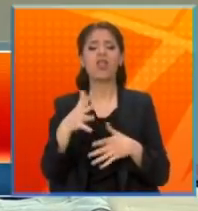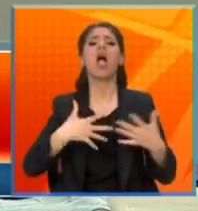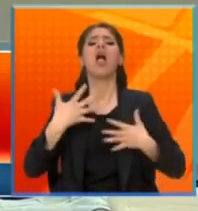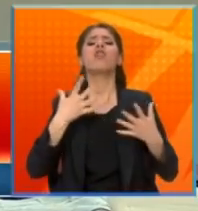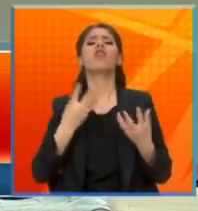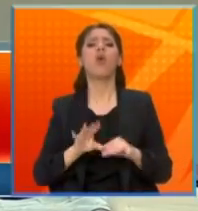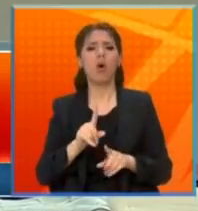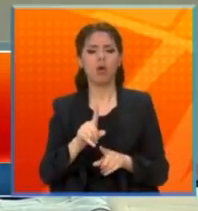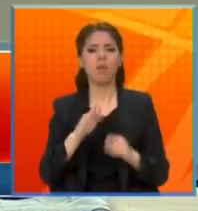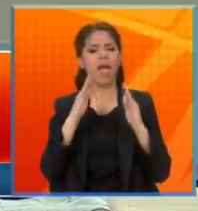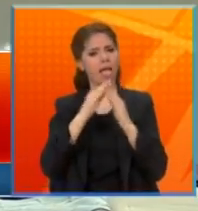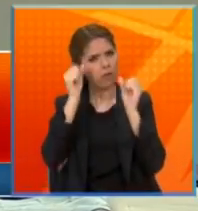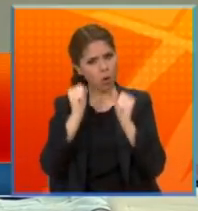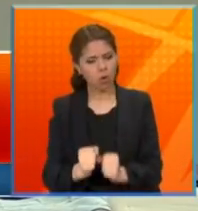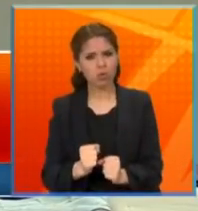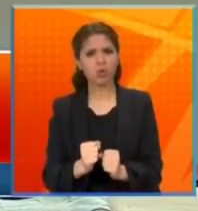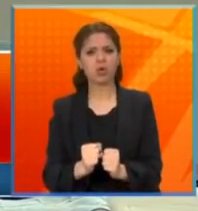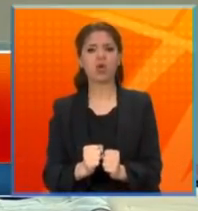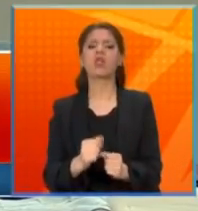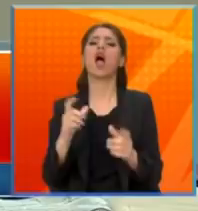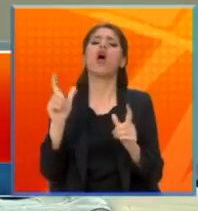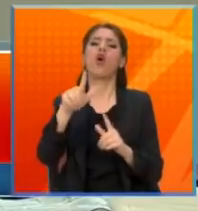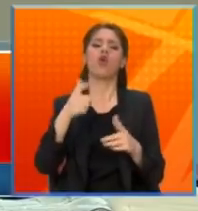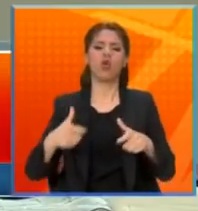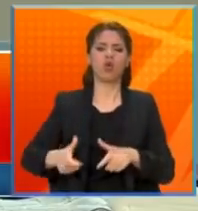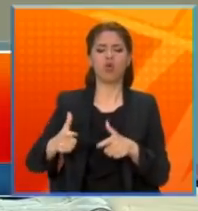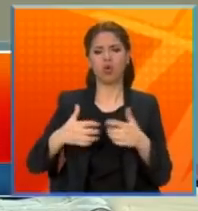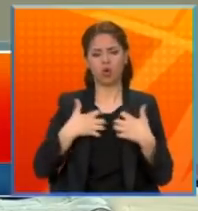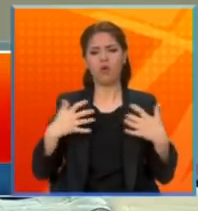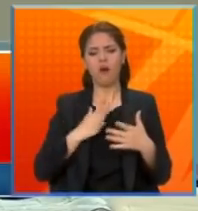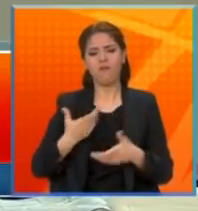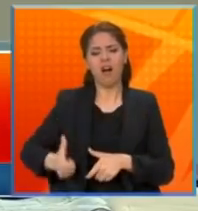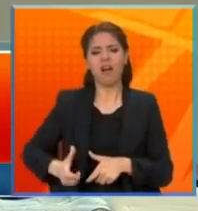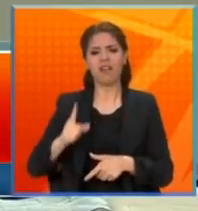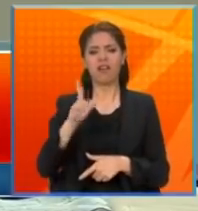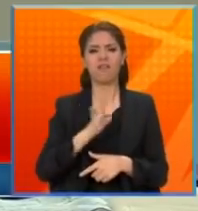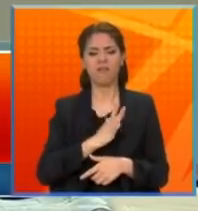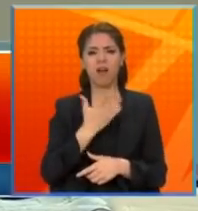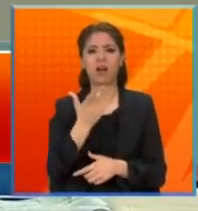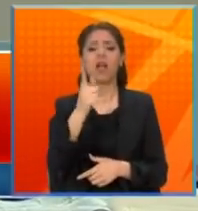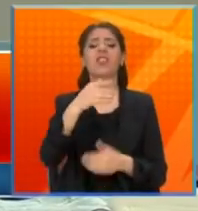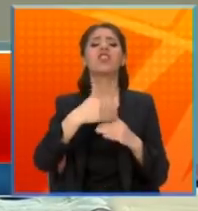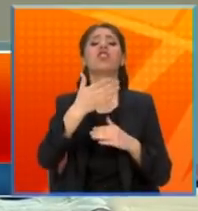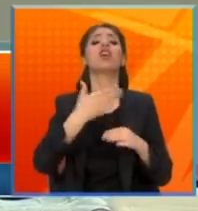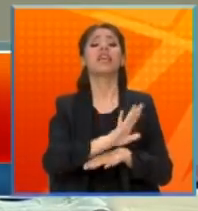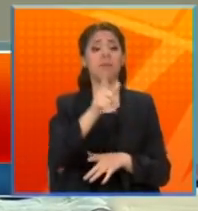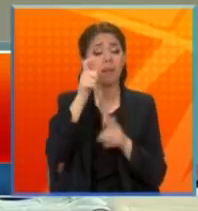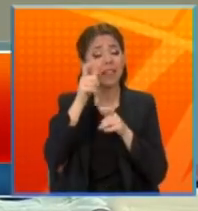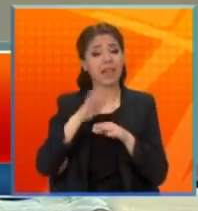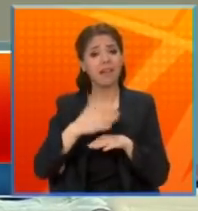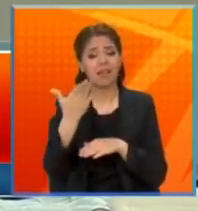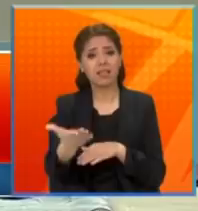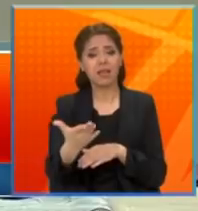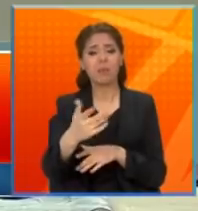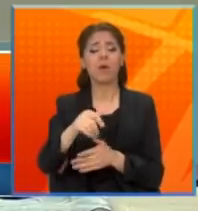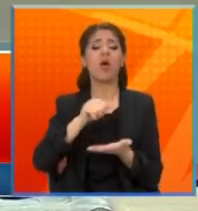olmayın. Evdelerse güvendeler. Dışarı çıkmamalarına dikkat edin.